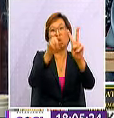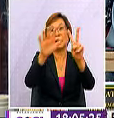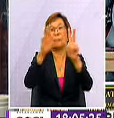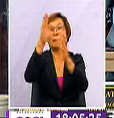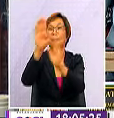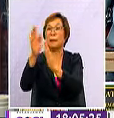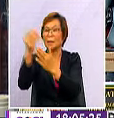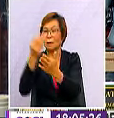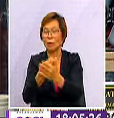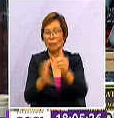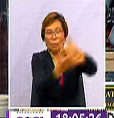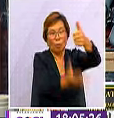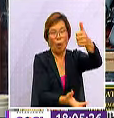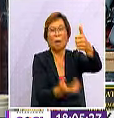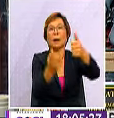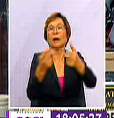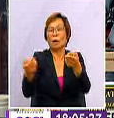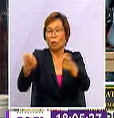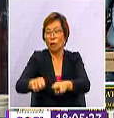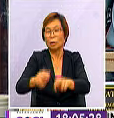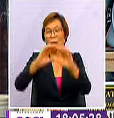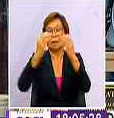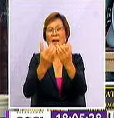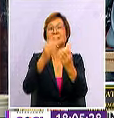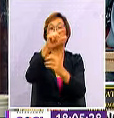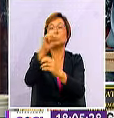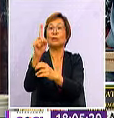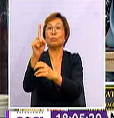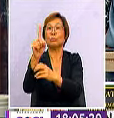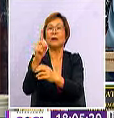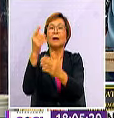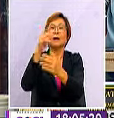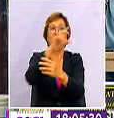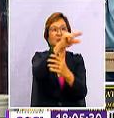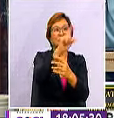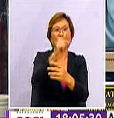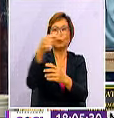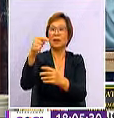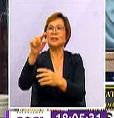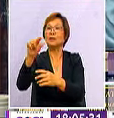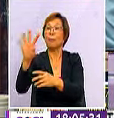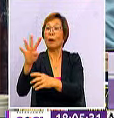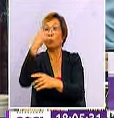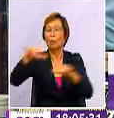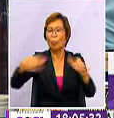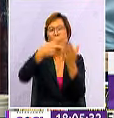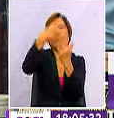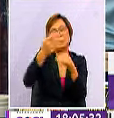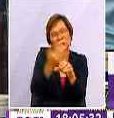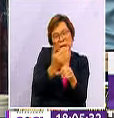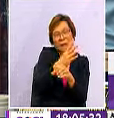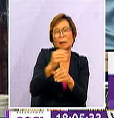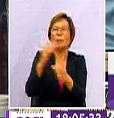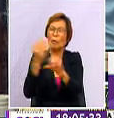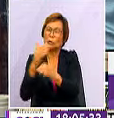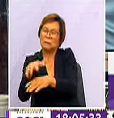bilion diperuntukkan kepada kontraktor gelas kelas G1 hingga G4 bagi menjalankan projek kecil dan